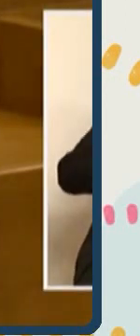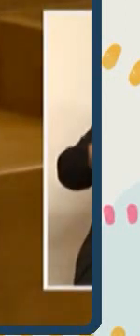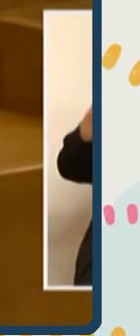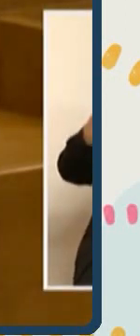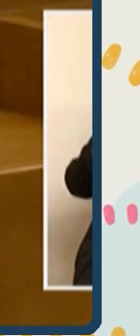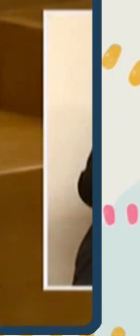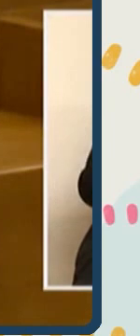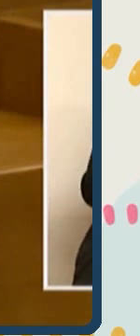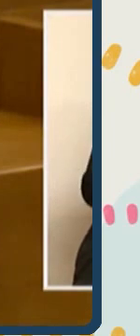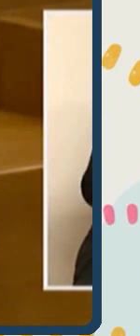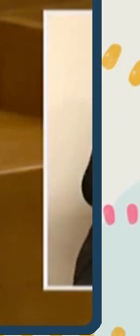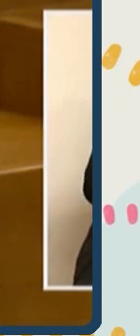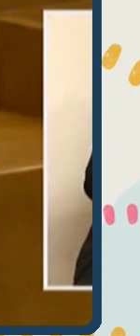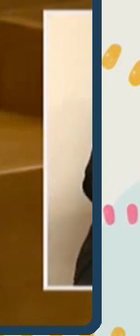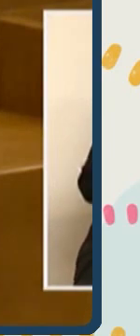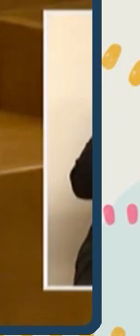unes paraules